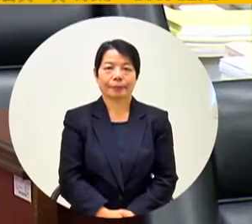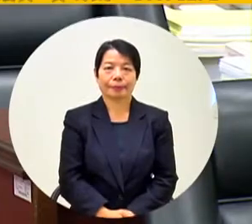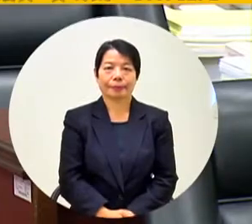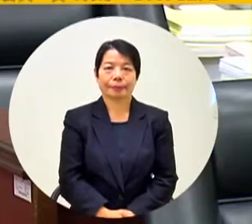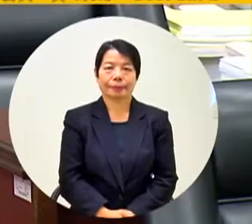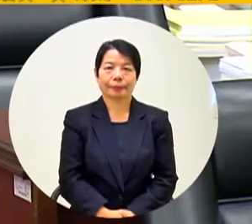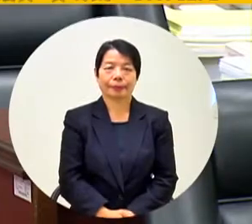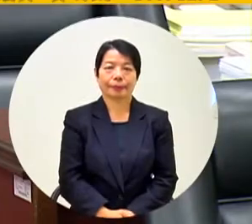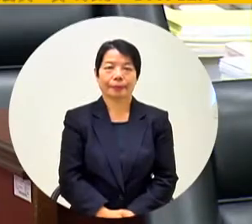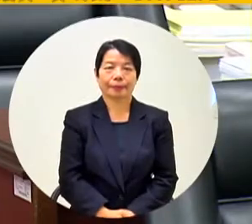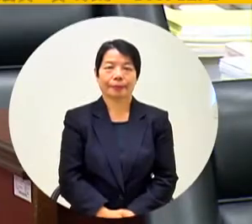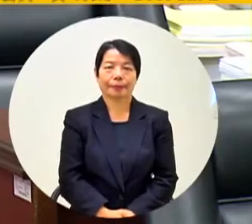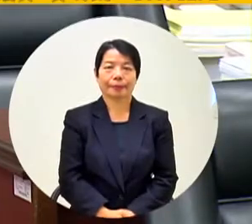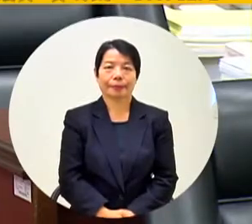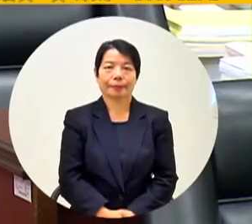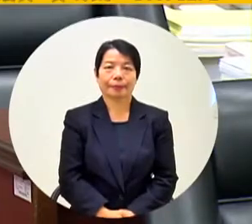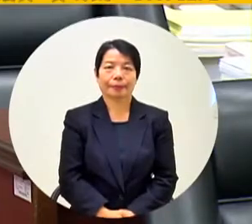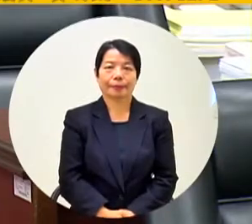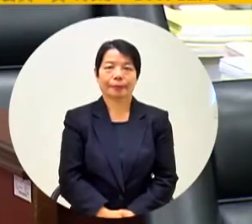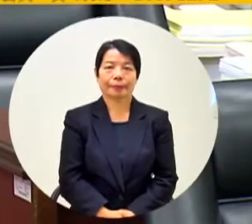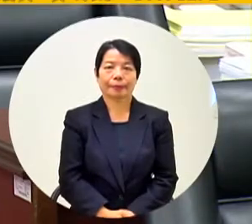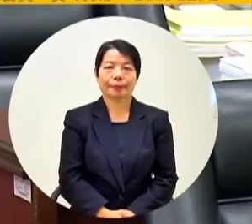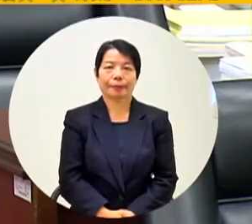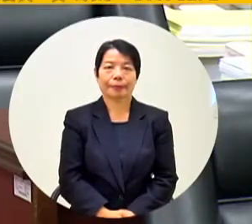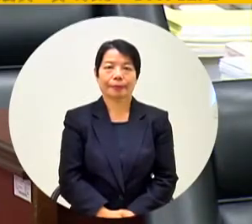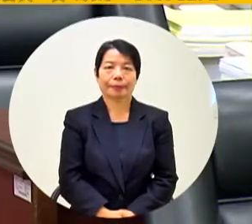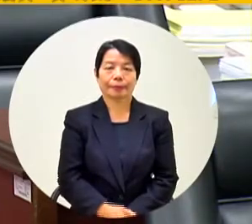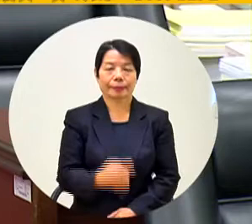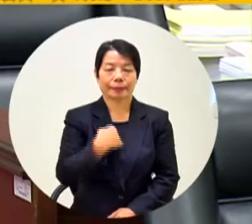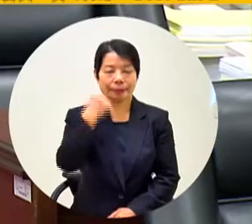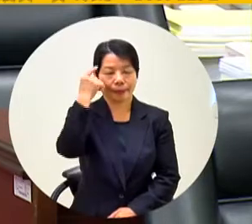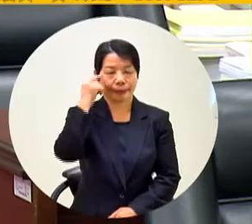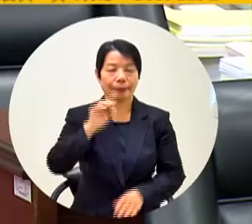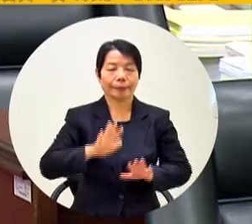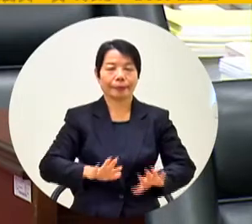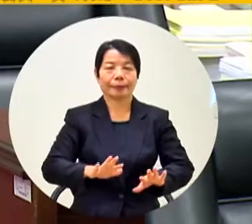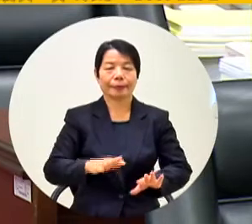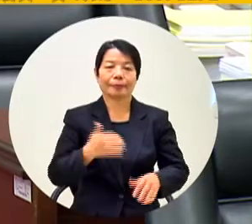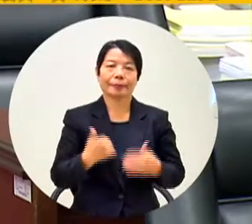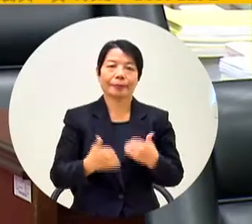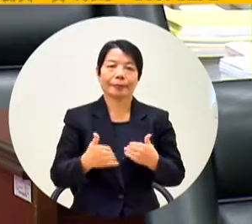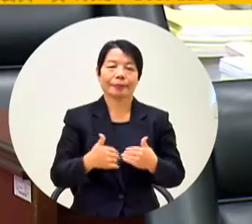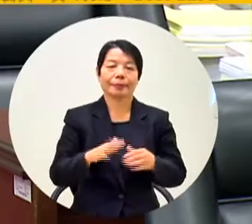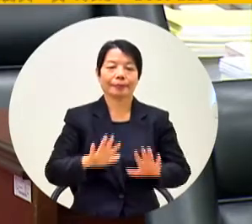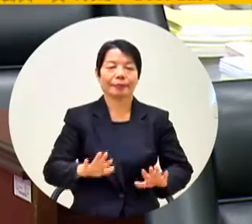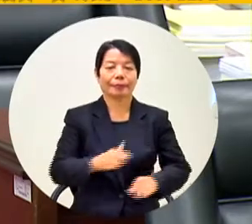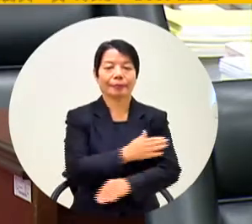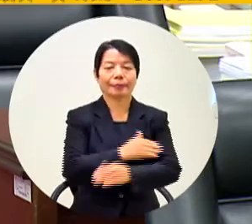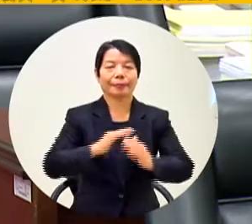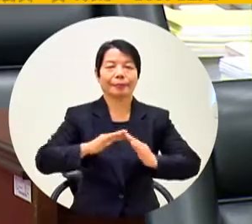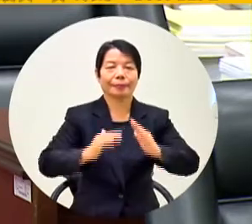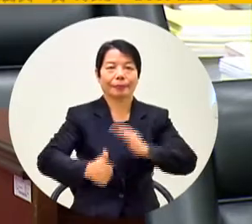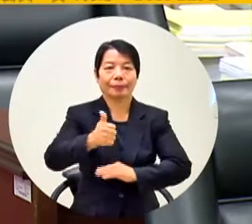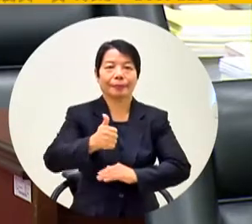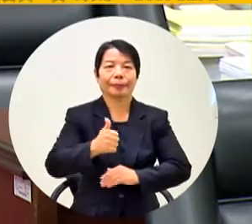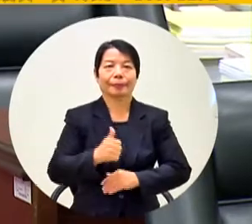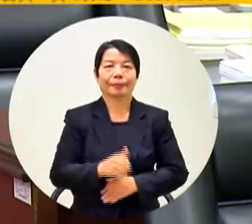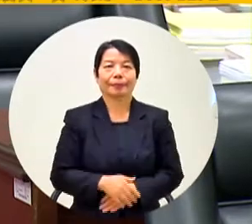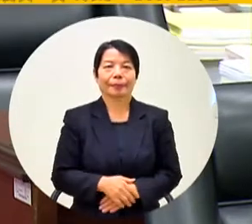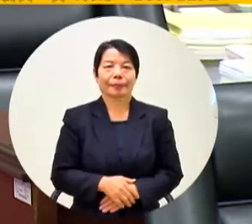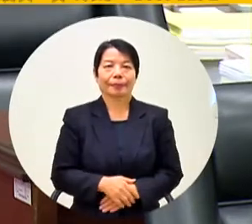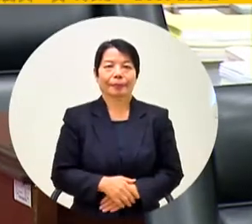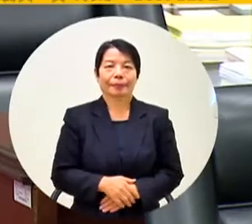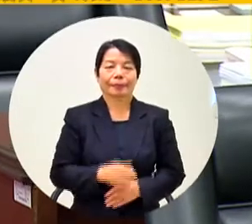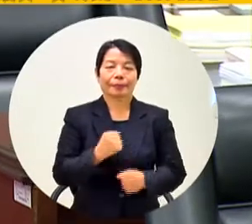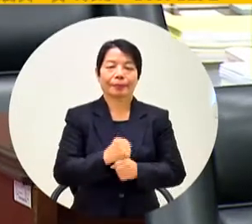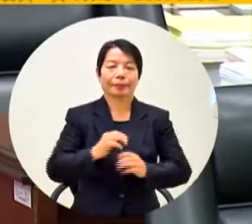我想嘛今仔日真欢喜的，当甲麦市长来做这个市